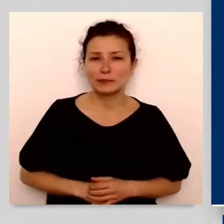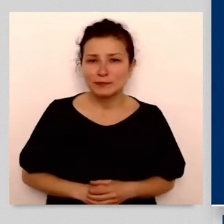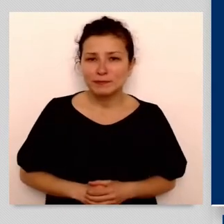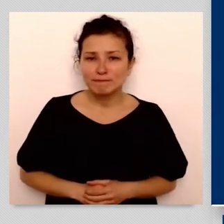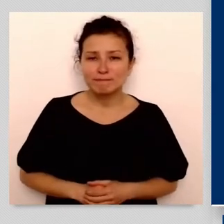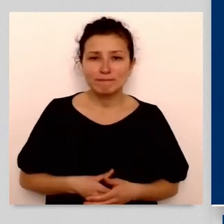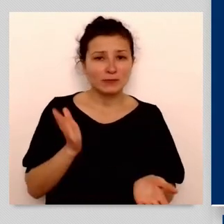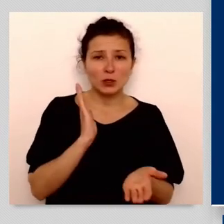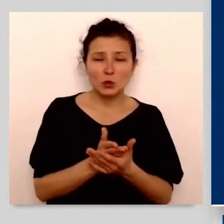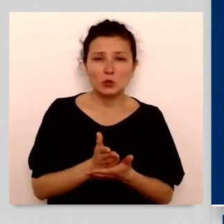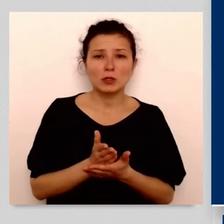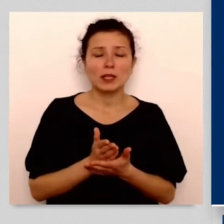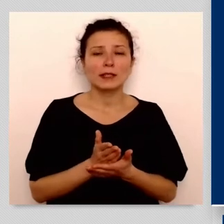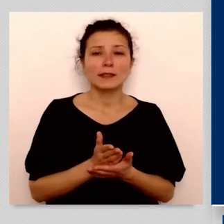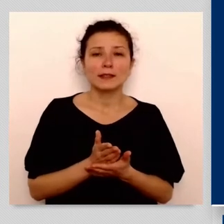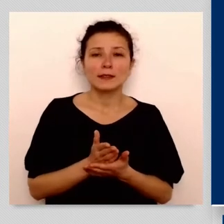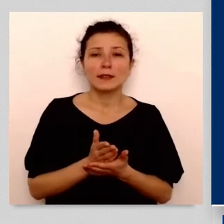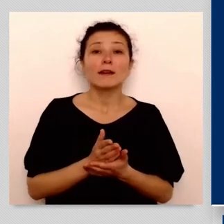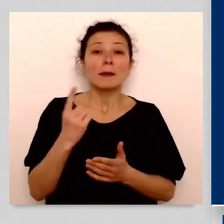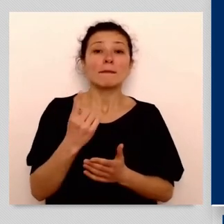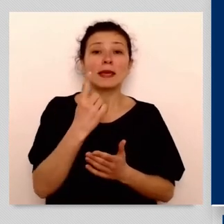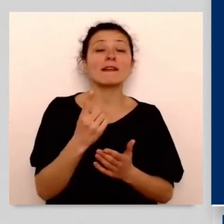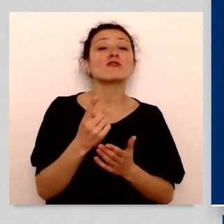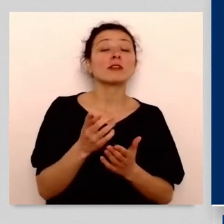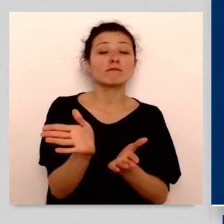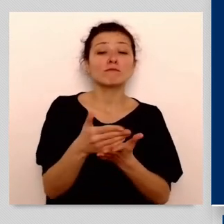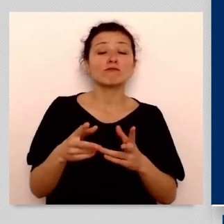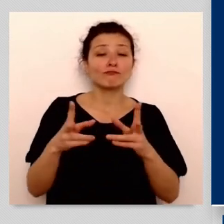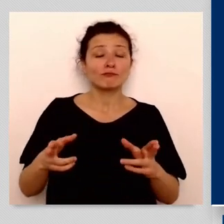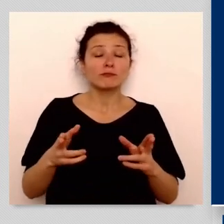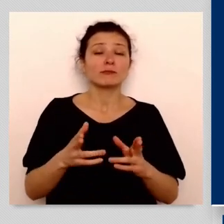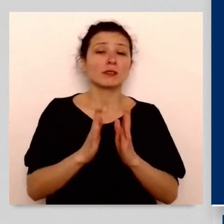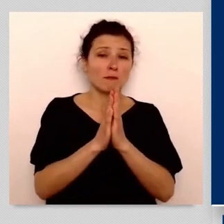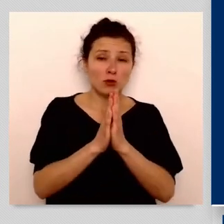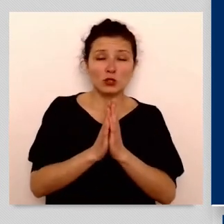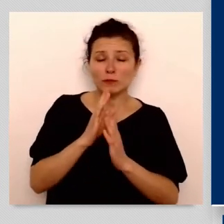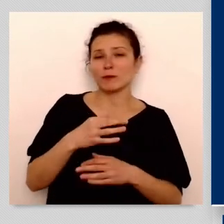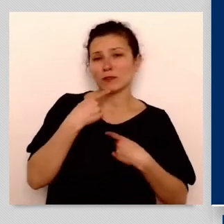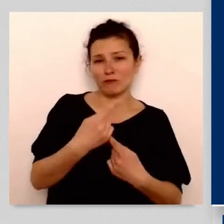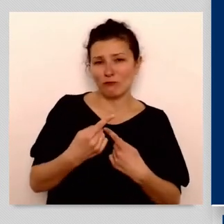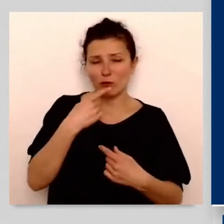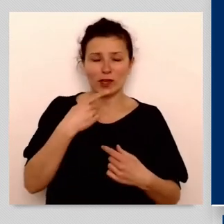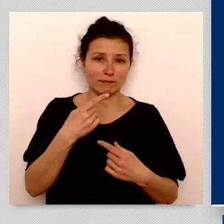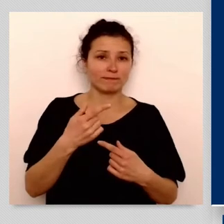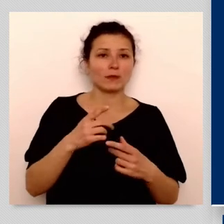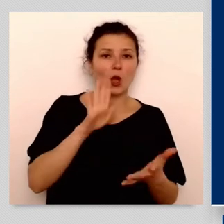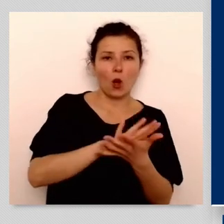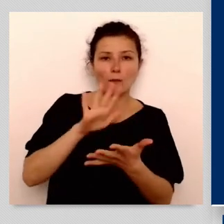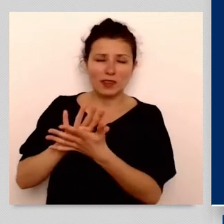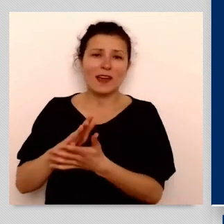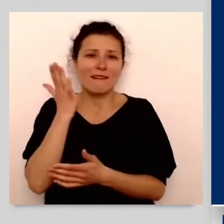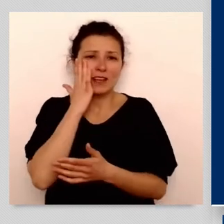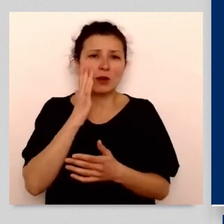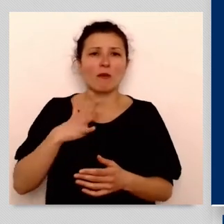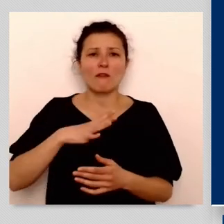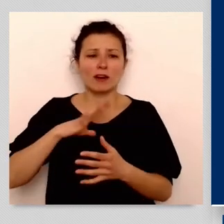chcę z żadnych ograniczeń, natomiast tej pierwszej bardziej bym proponował określenie stanowisk. Oczywiście zapraszam do odnoszenia się do poprzedników, ale w